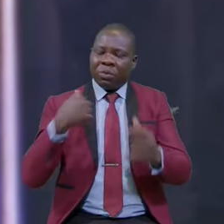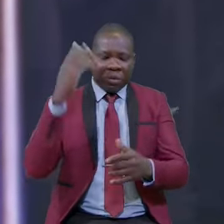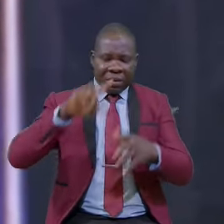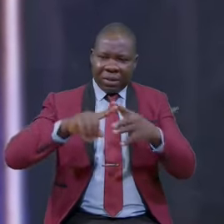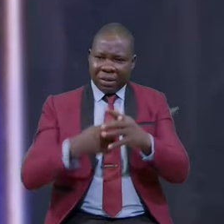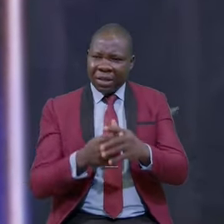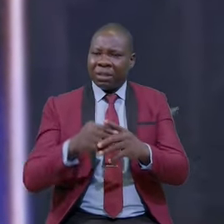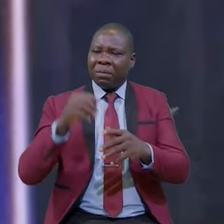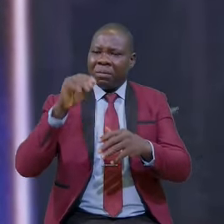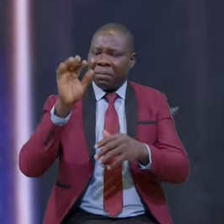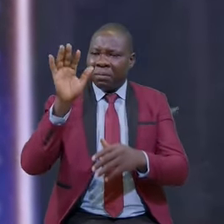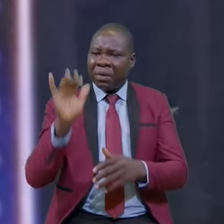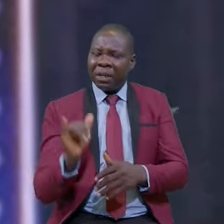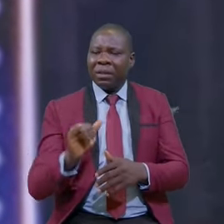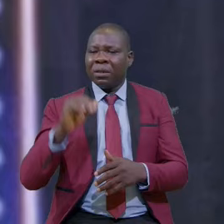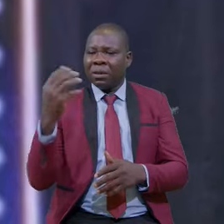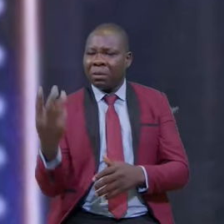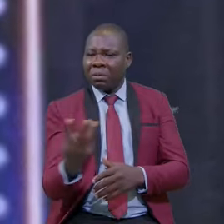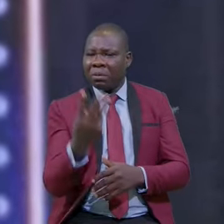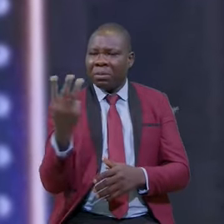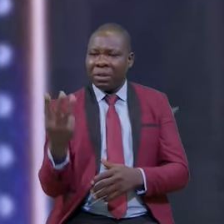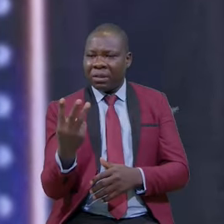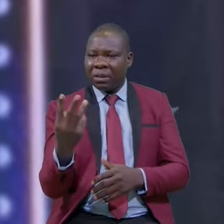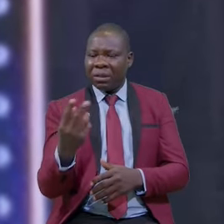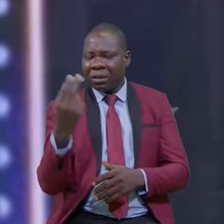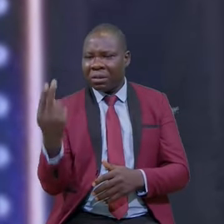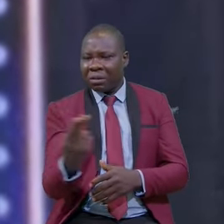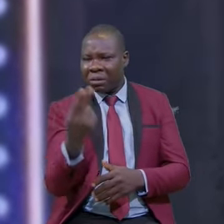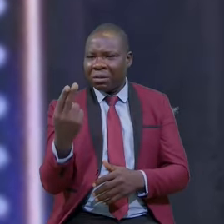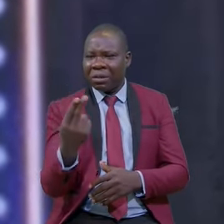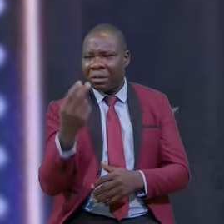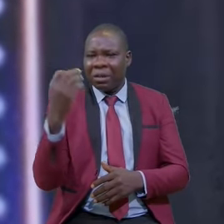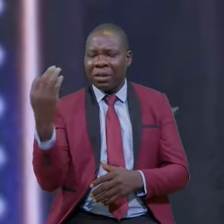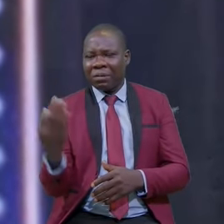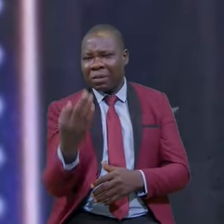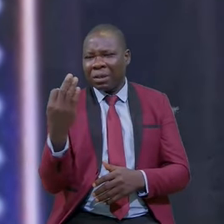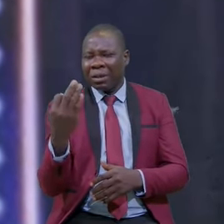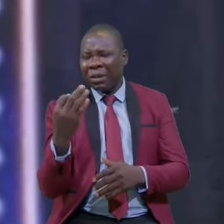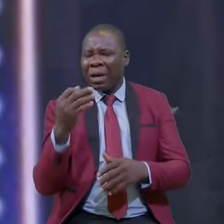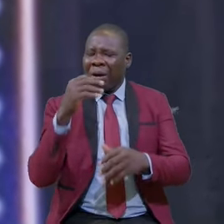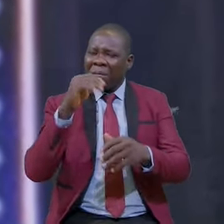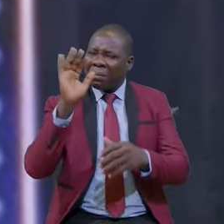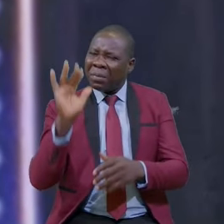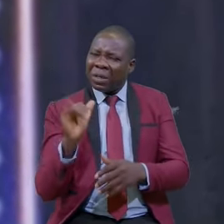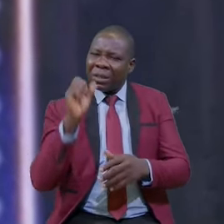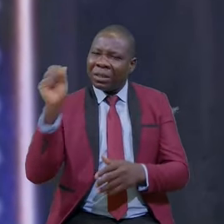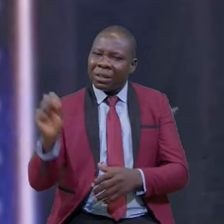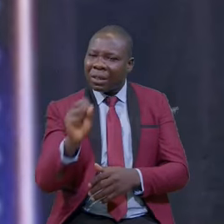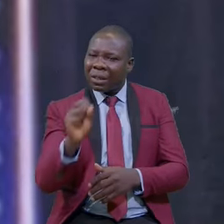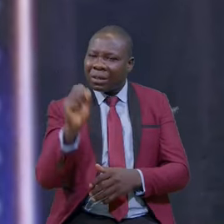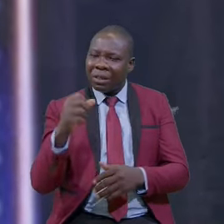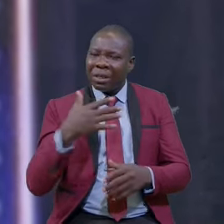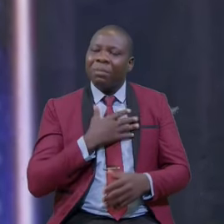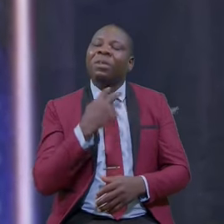ma voix cassée. By Sunday, et dimanche, I thank God we're finishing. Dieu merci, nous